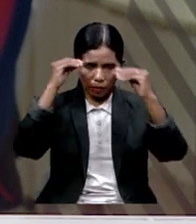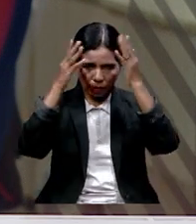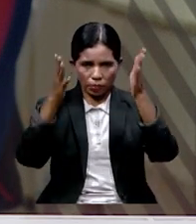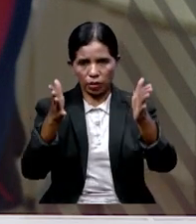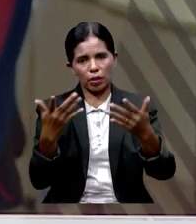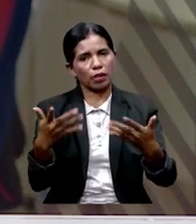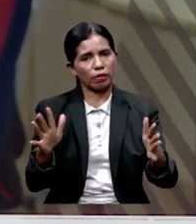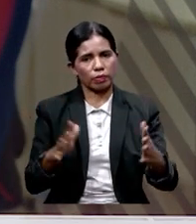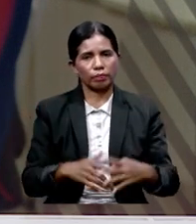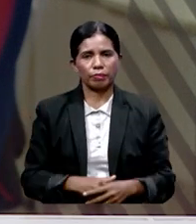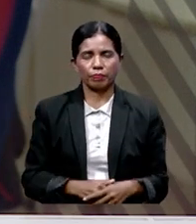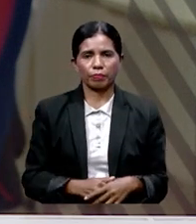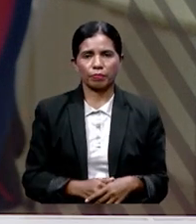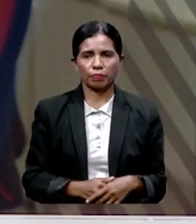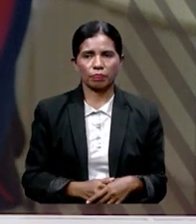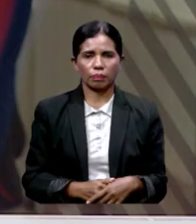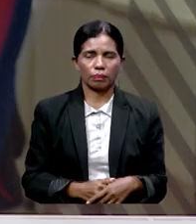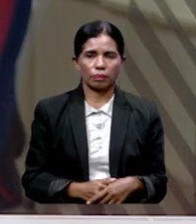professor.